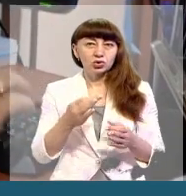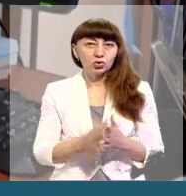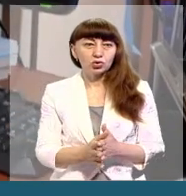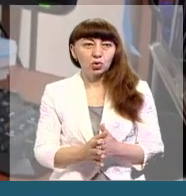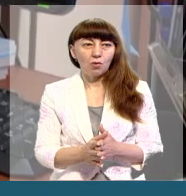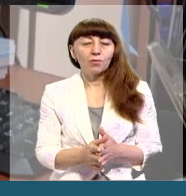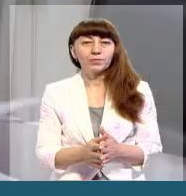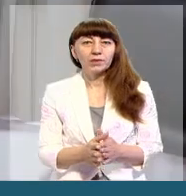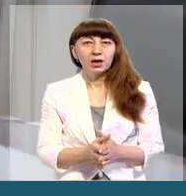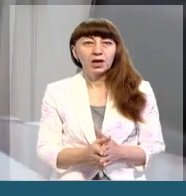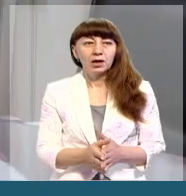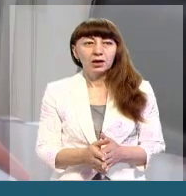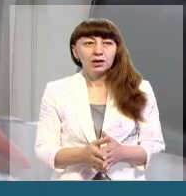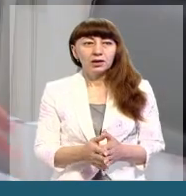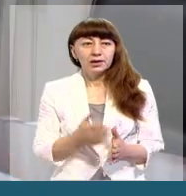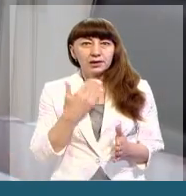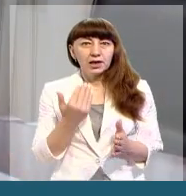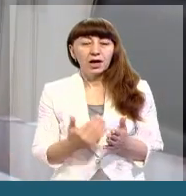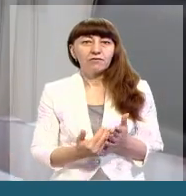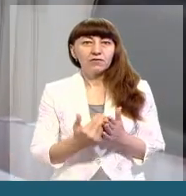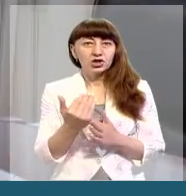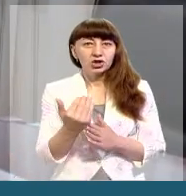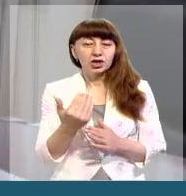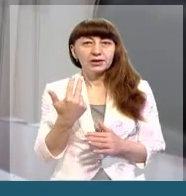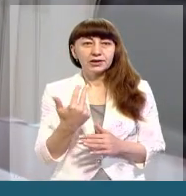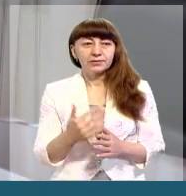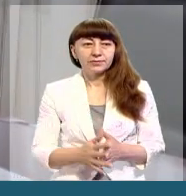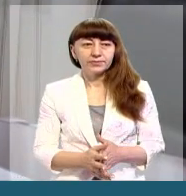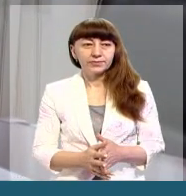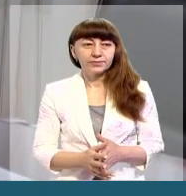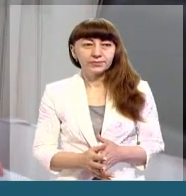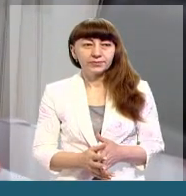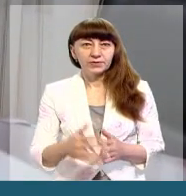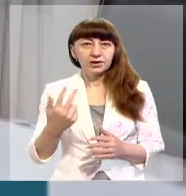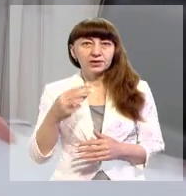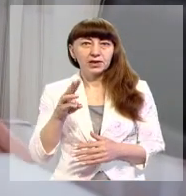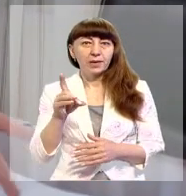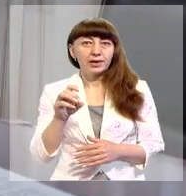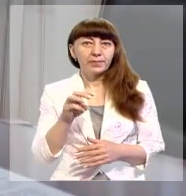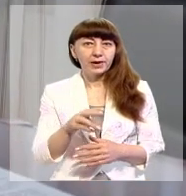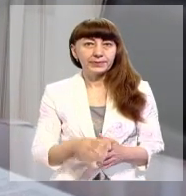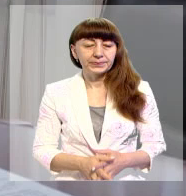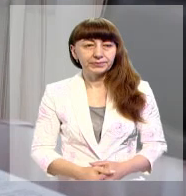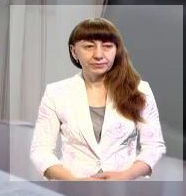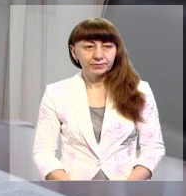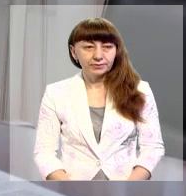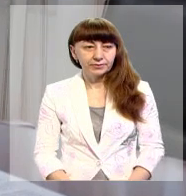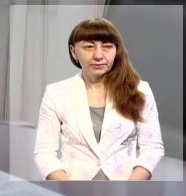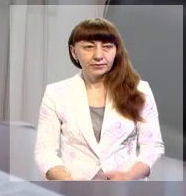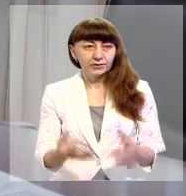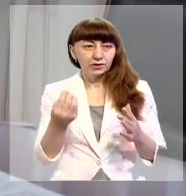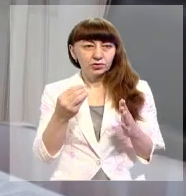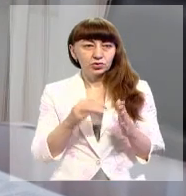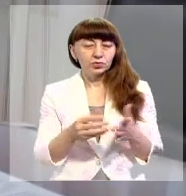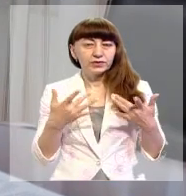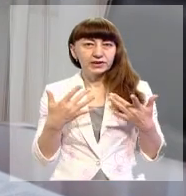шарттар орындалуы тиіс. Бұл атқарушылық құжаттардың қатарына жеке тұлғалардан өндіріп алынатын сомалар, атап